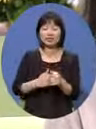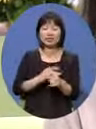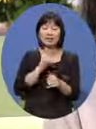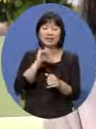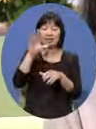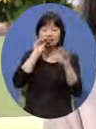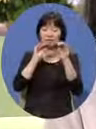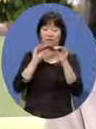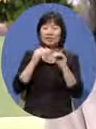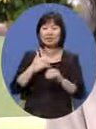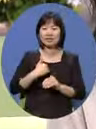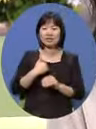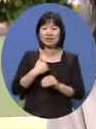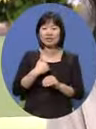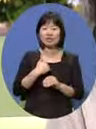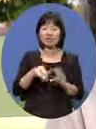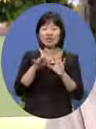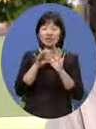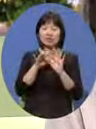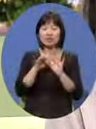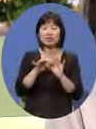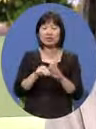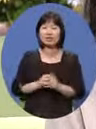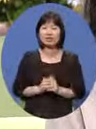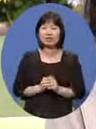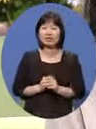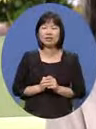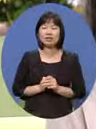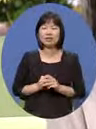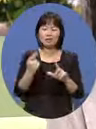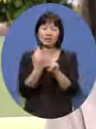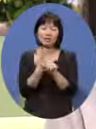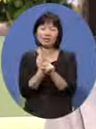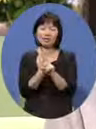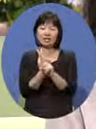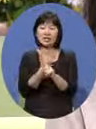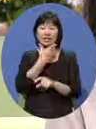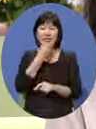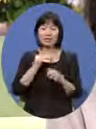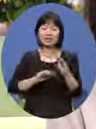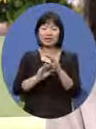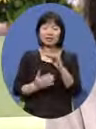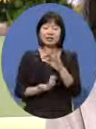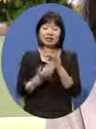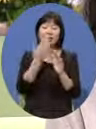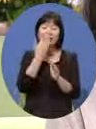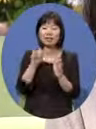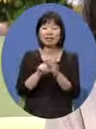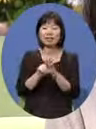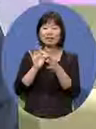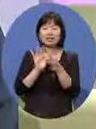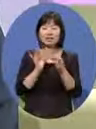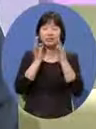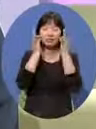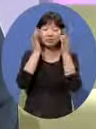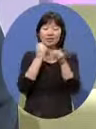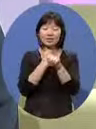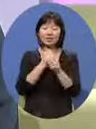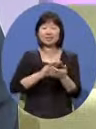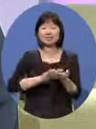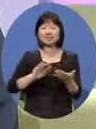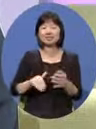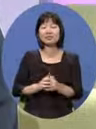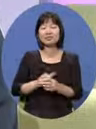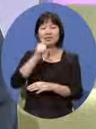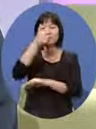듣고서 저희 관계 그 개선에 그리고 행복한 가정 이룰 수 있도록 계속 노력해 나갈 생각입니다. 네.